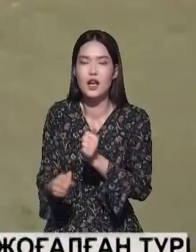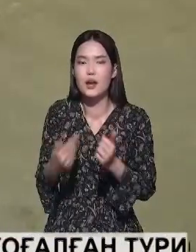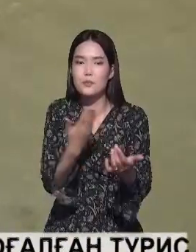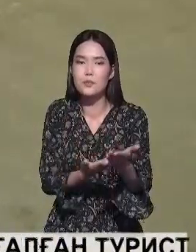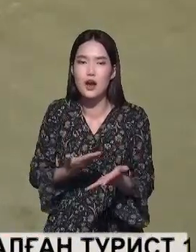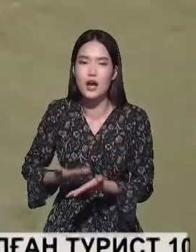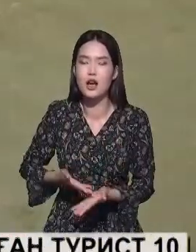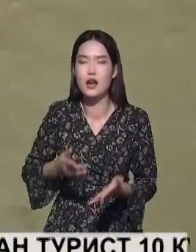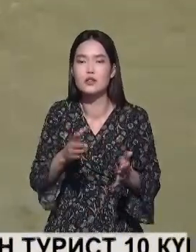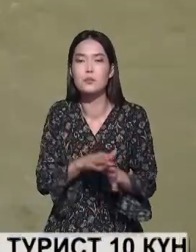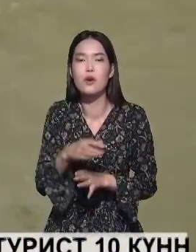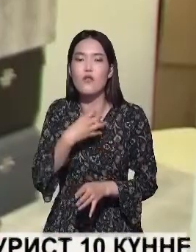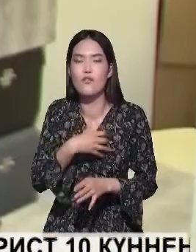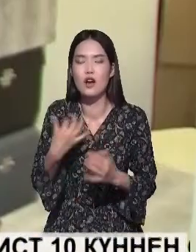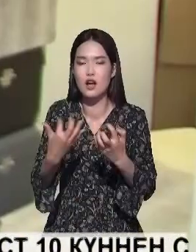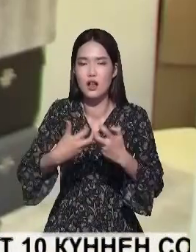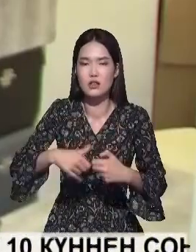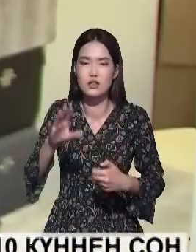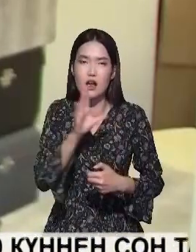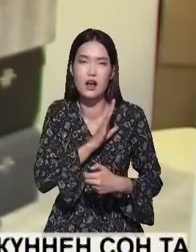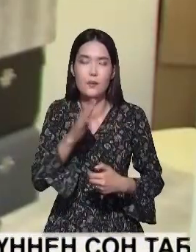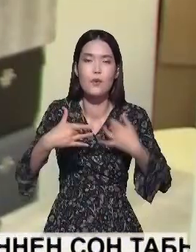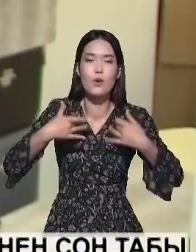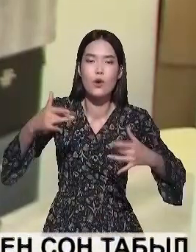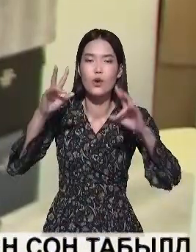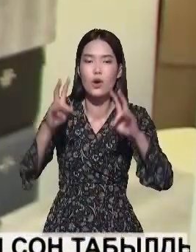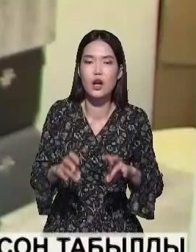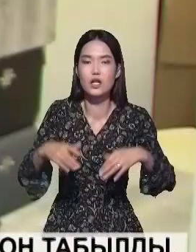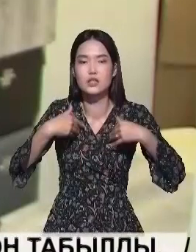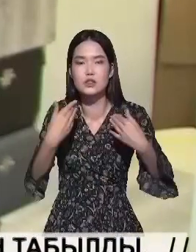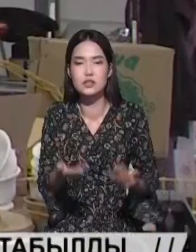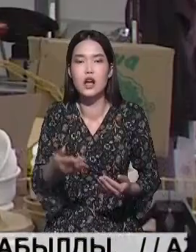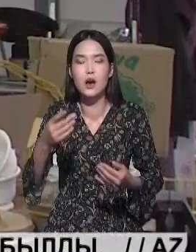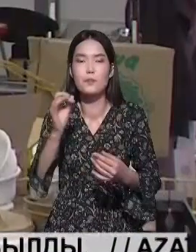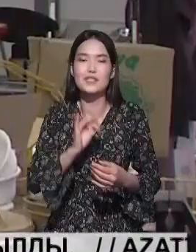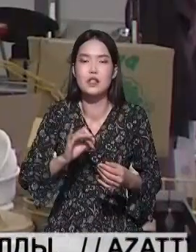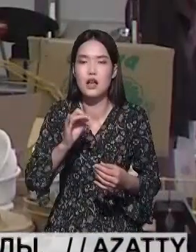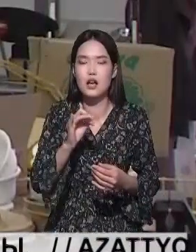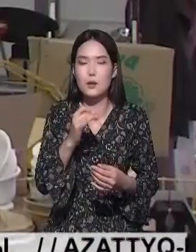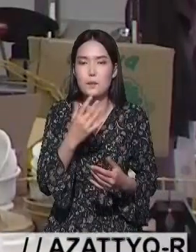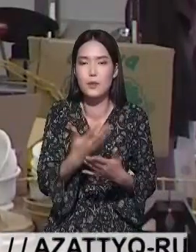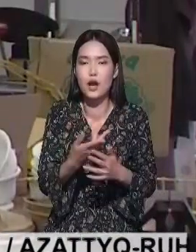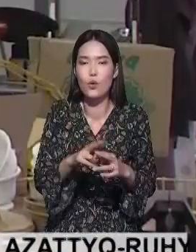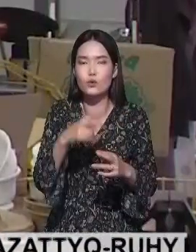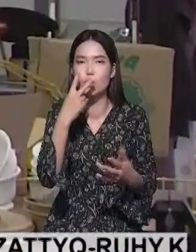жасау басты міндет саналады. Себебі тұтас қойылымның ажарын осындай ұсақ түйек дүниелер құрайды. Бұнда өте